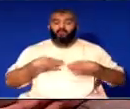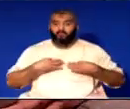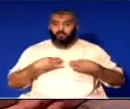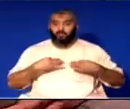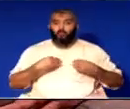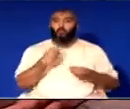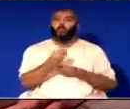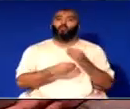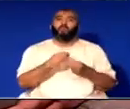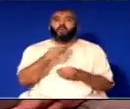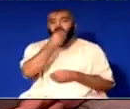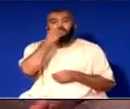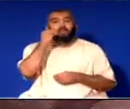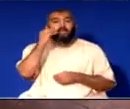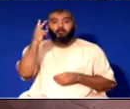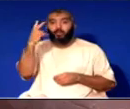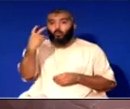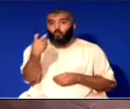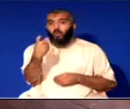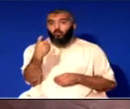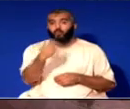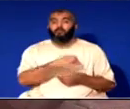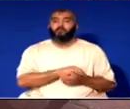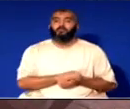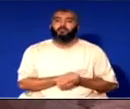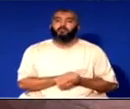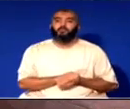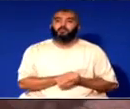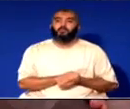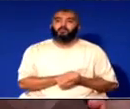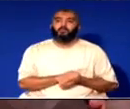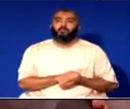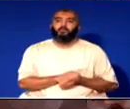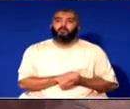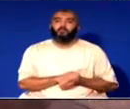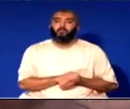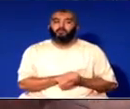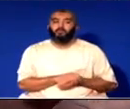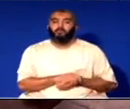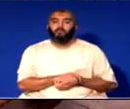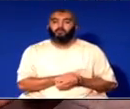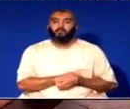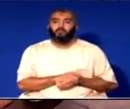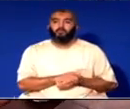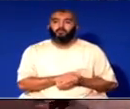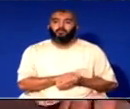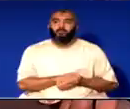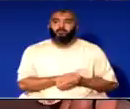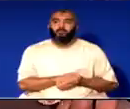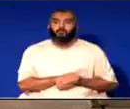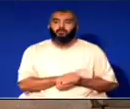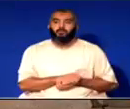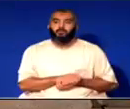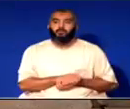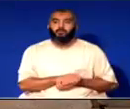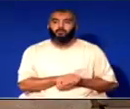يروح للصيام 3 ايام، ولكن اطعم 10 مساكين او كسوتهم في حاله اذا عجز يروح للصيام،